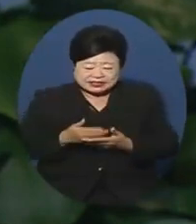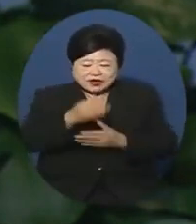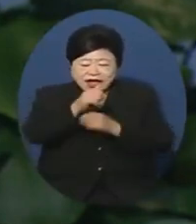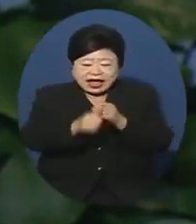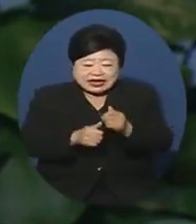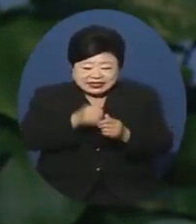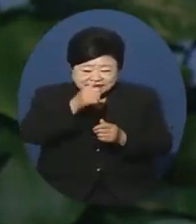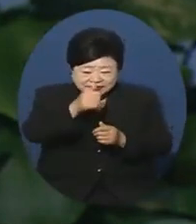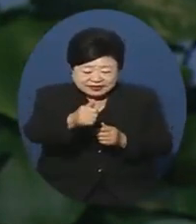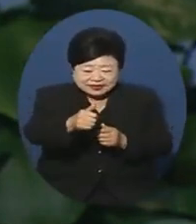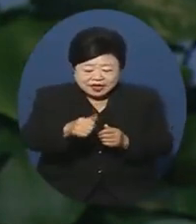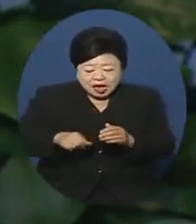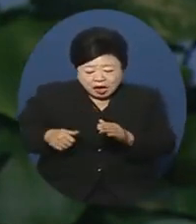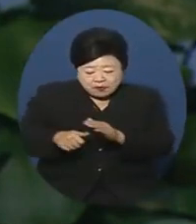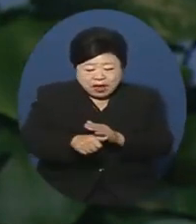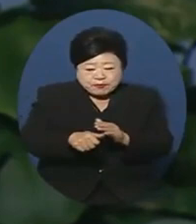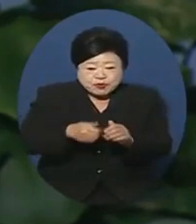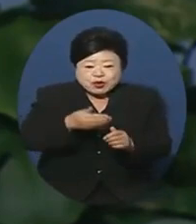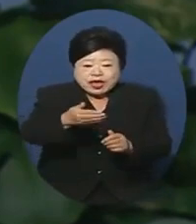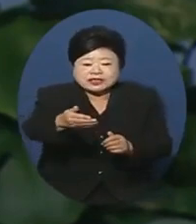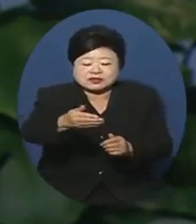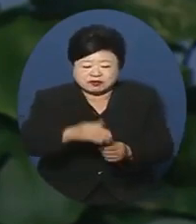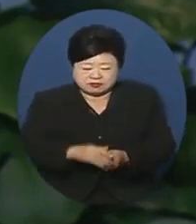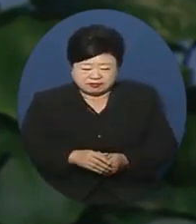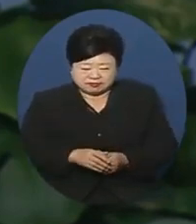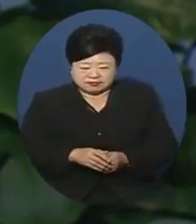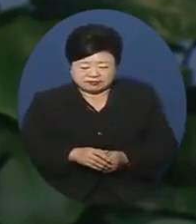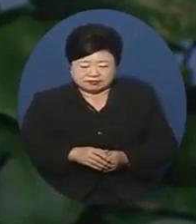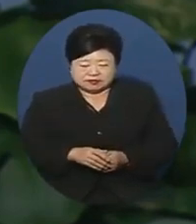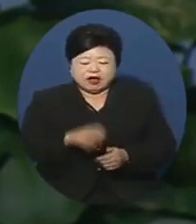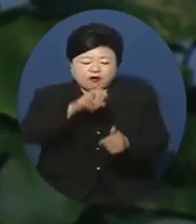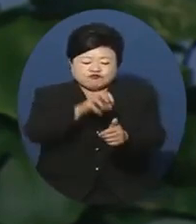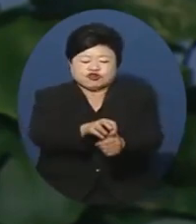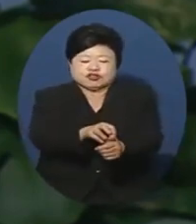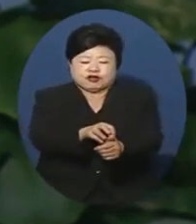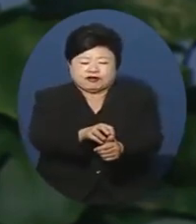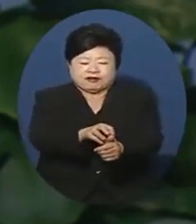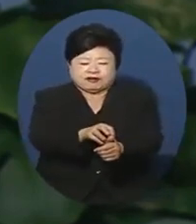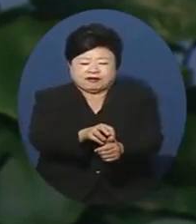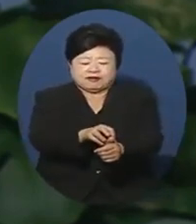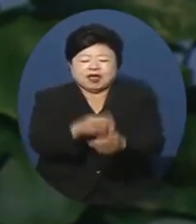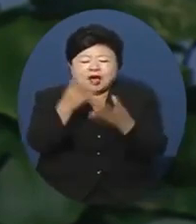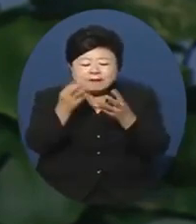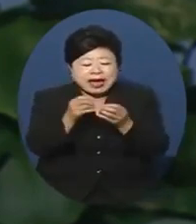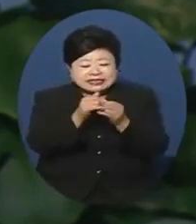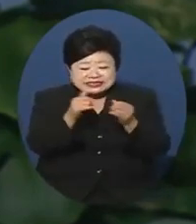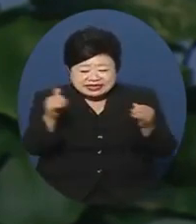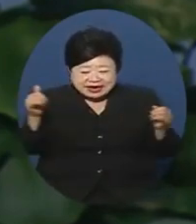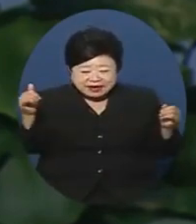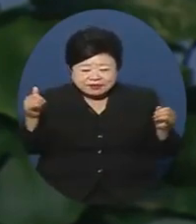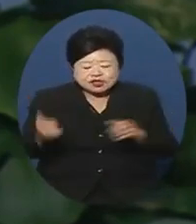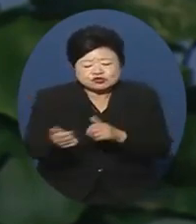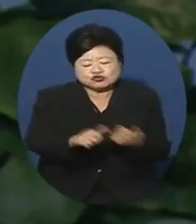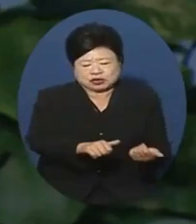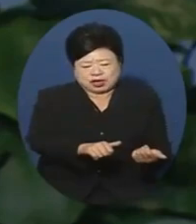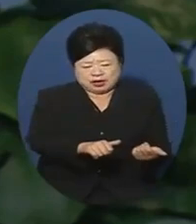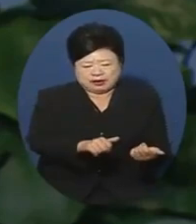하나님이 뱀을 보내서 그들을 막 물어서 많은 사람이